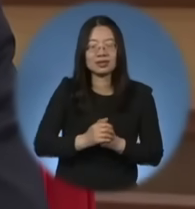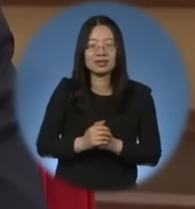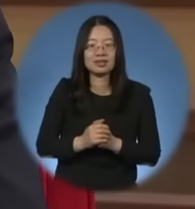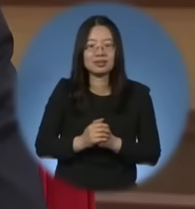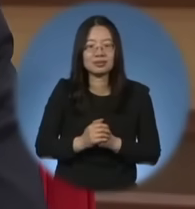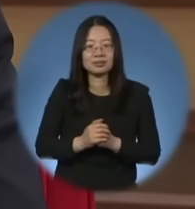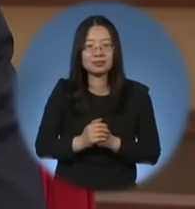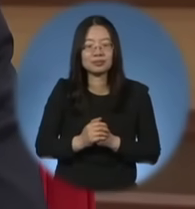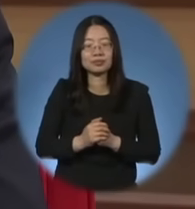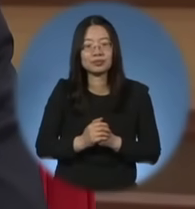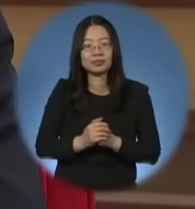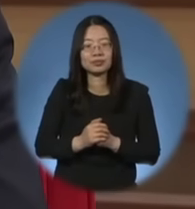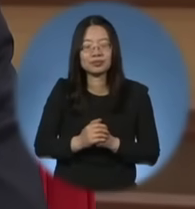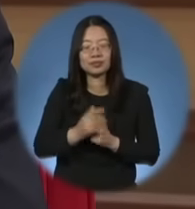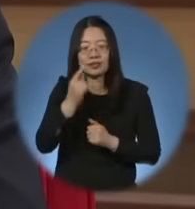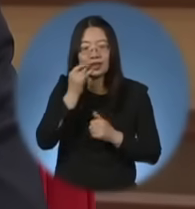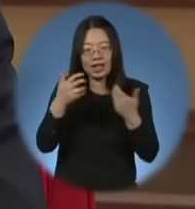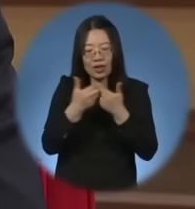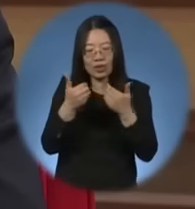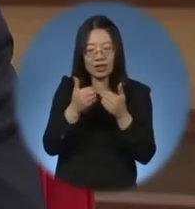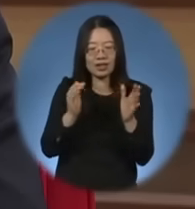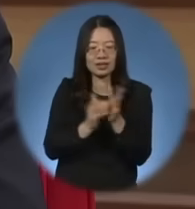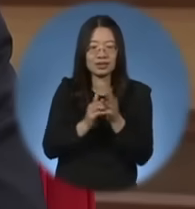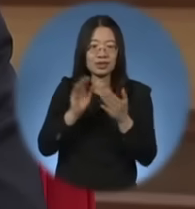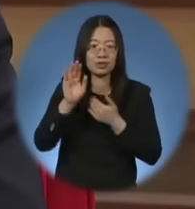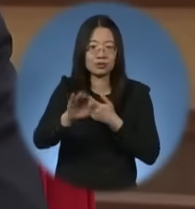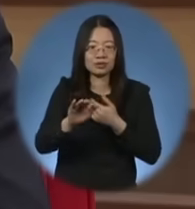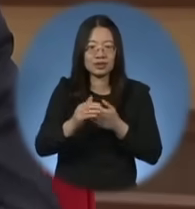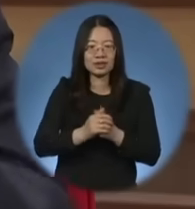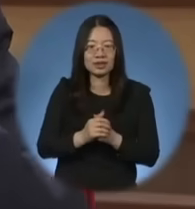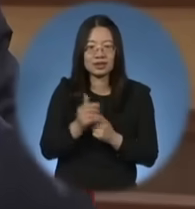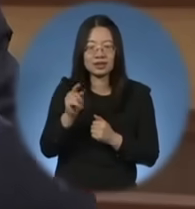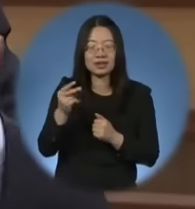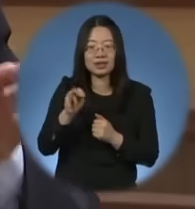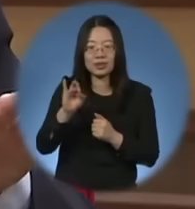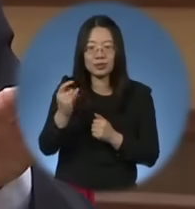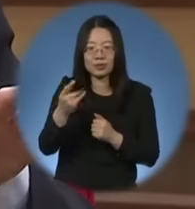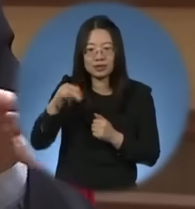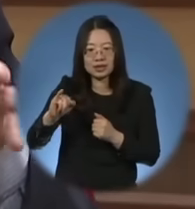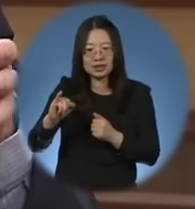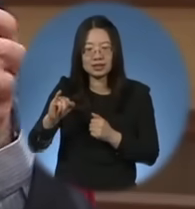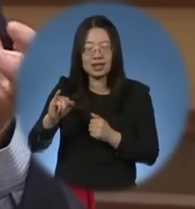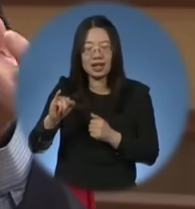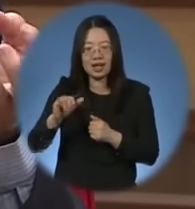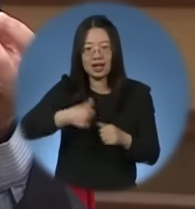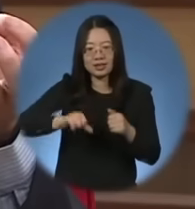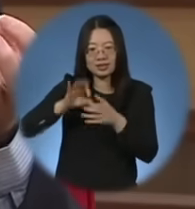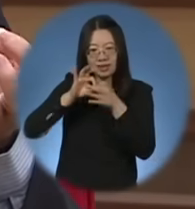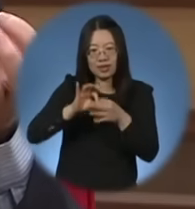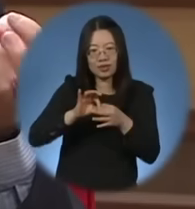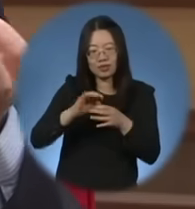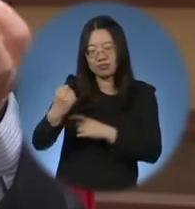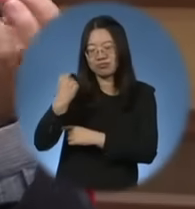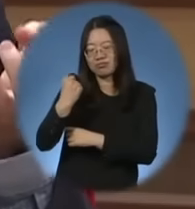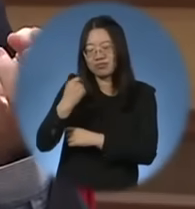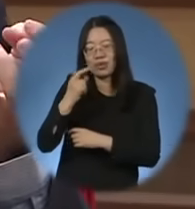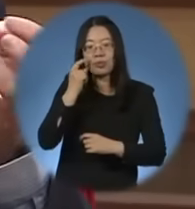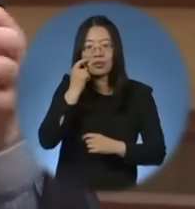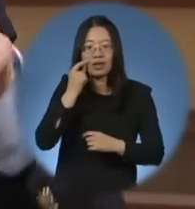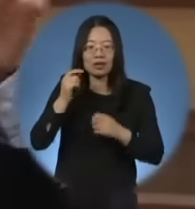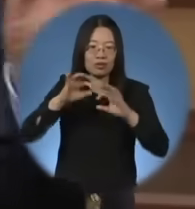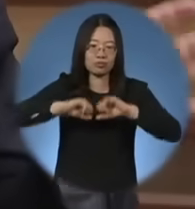근데 히리오이 임진란 끝나고음 히리오 아들은 계속 정권을 유지할 수